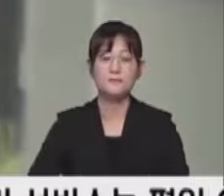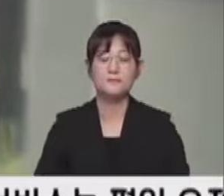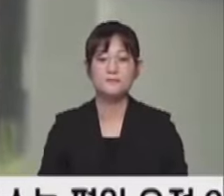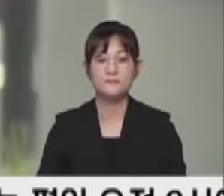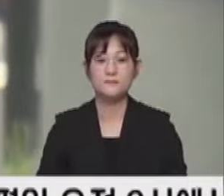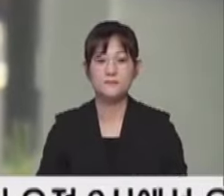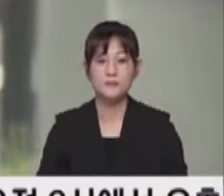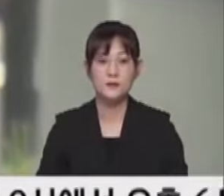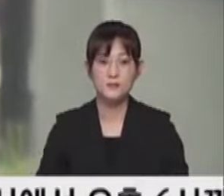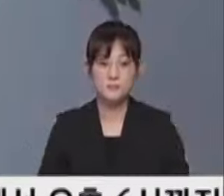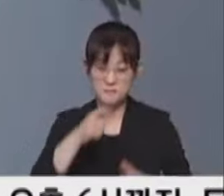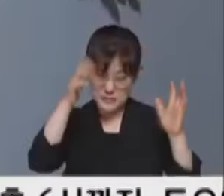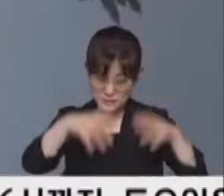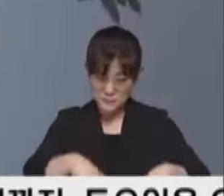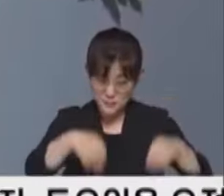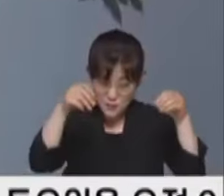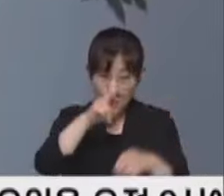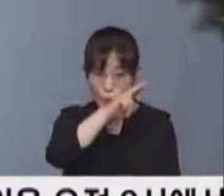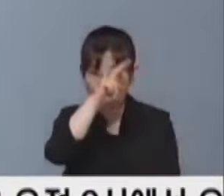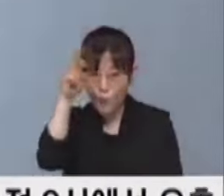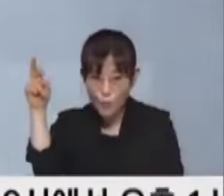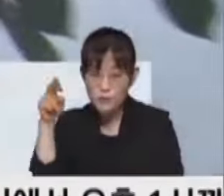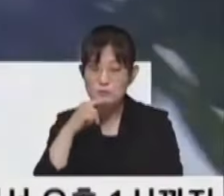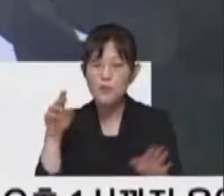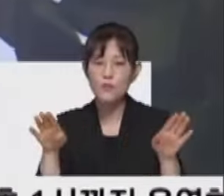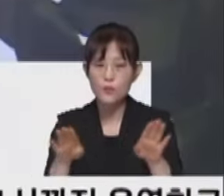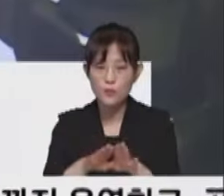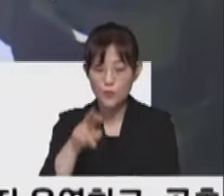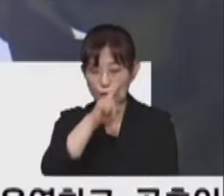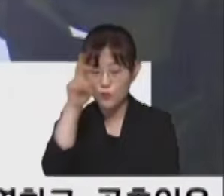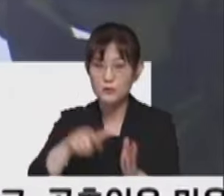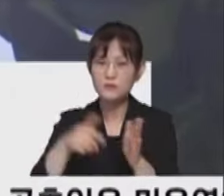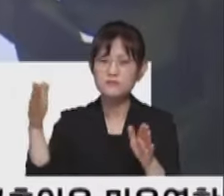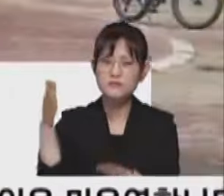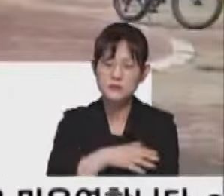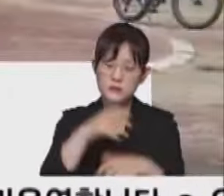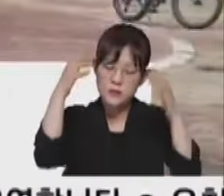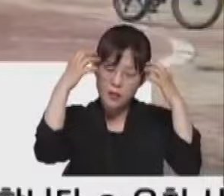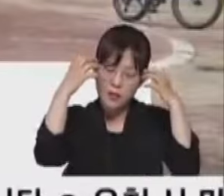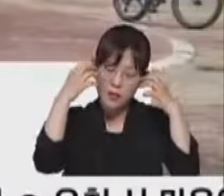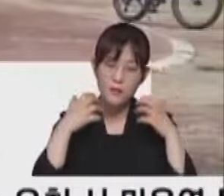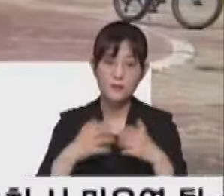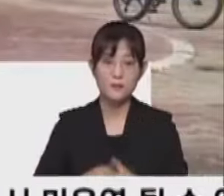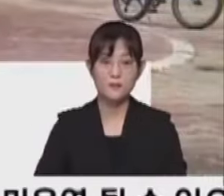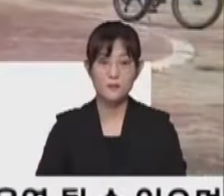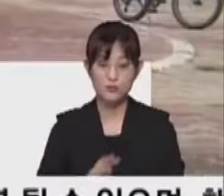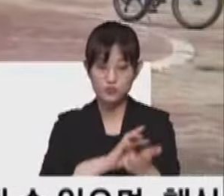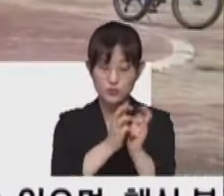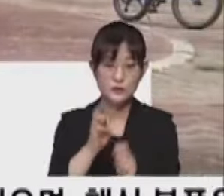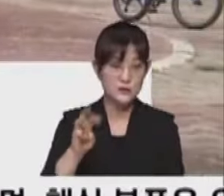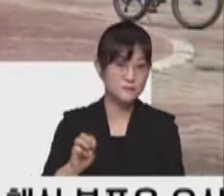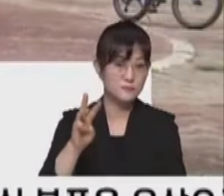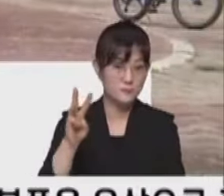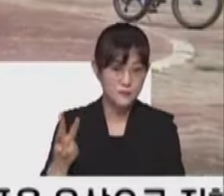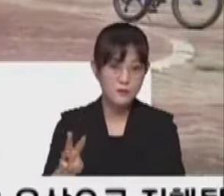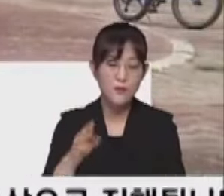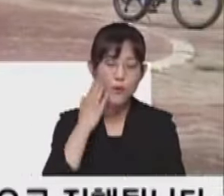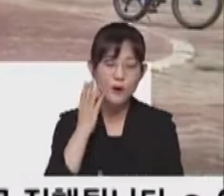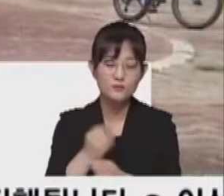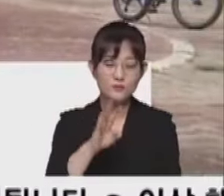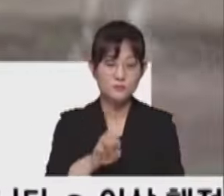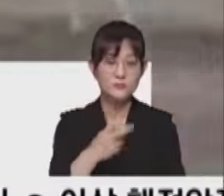비가 그치는 일요일 오후부터는 본격적인 무더위가 시작되겠습니다 구레 33도를 최고로 화순